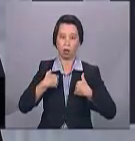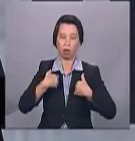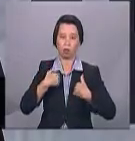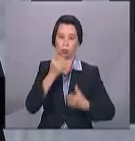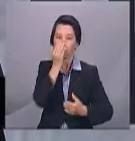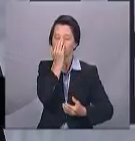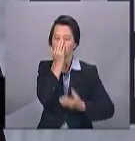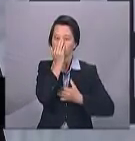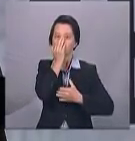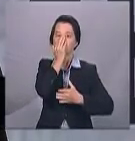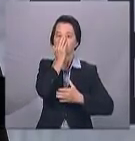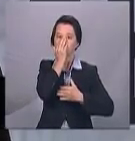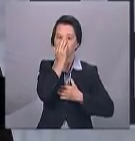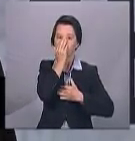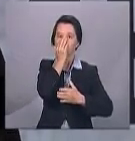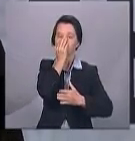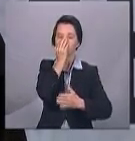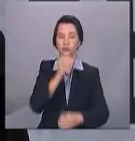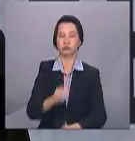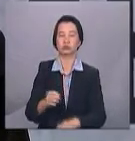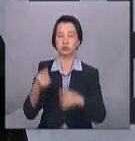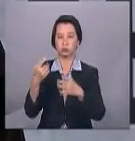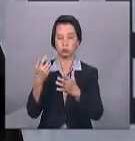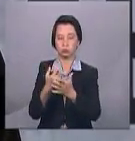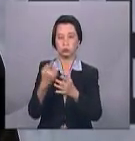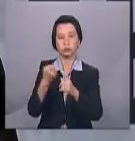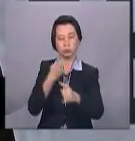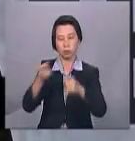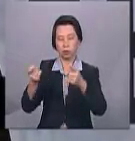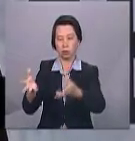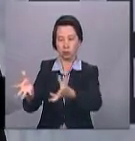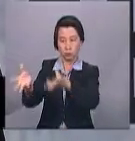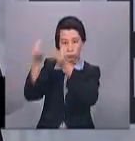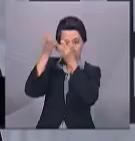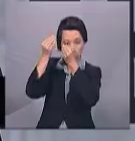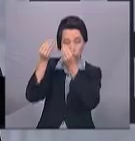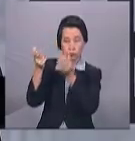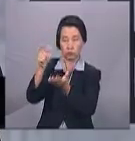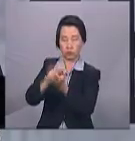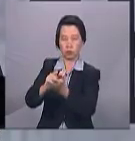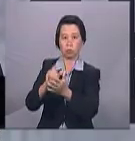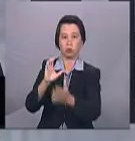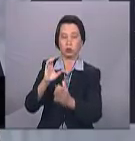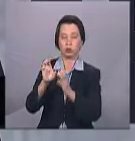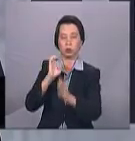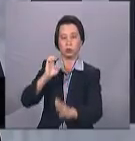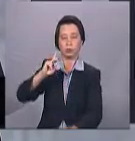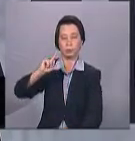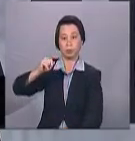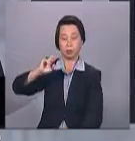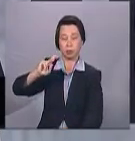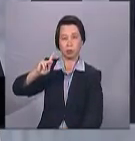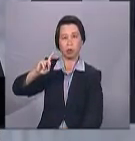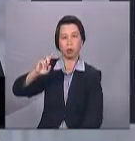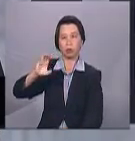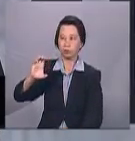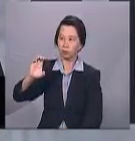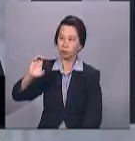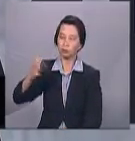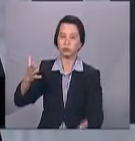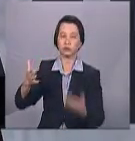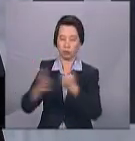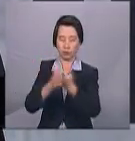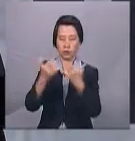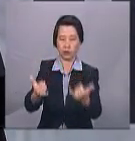pernafasan. Daripada maklumat terkini yang dilaporkan ke CPRC Kebangsaan, duka cita dimaklumkan bahawa sehingga